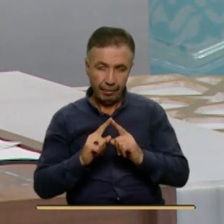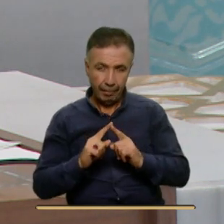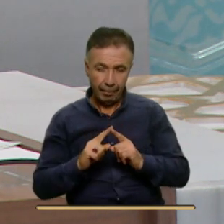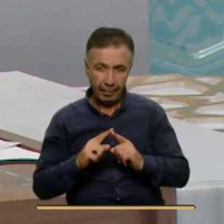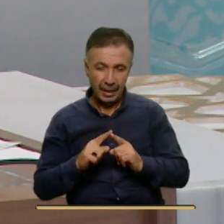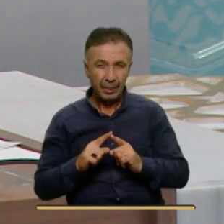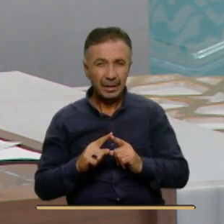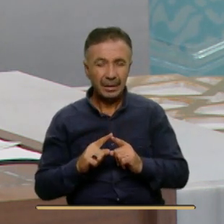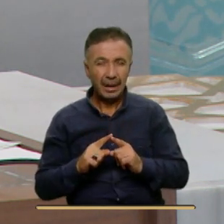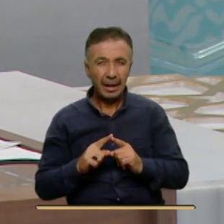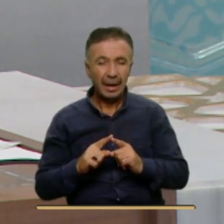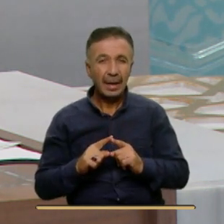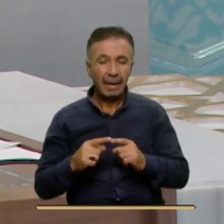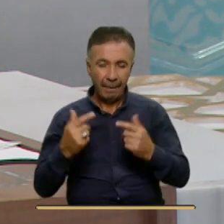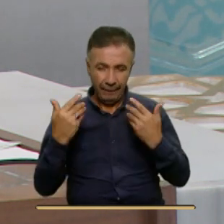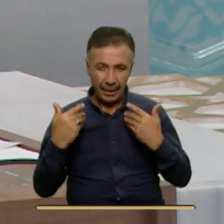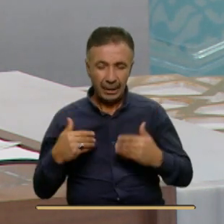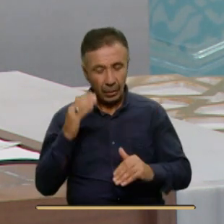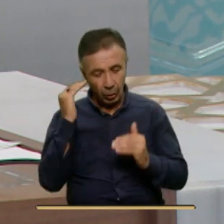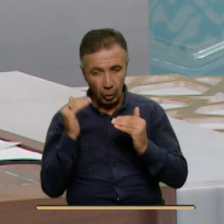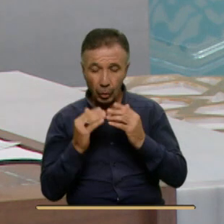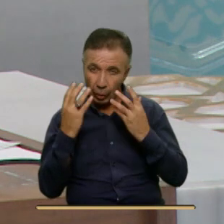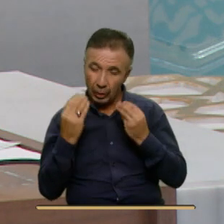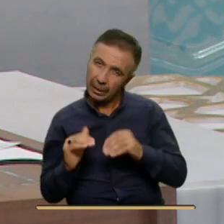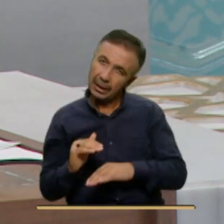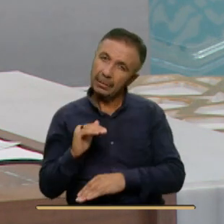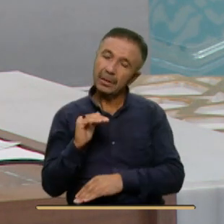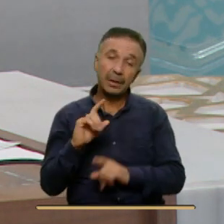içerisinde, uyum içerisinde yaşamasına dahi muhtacız.